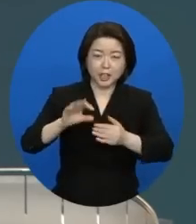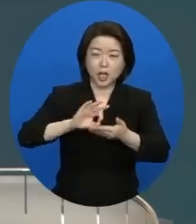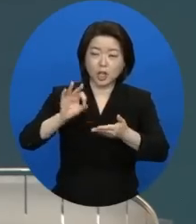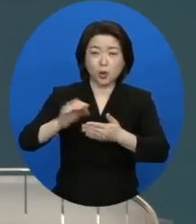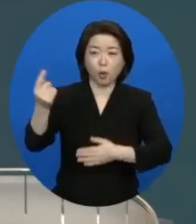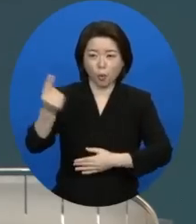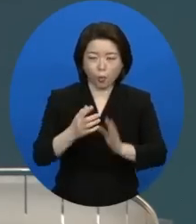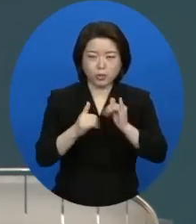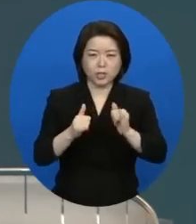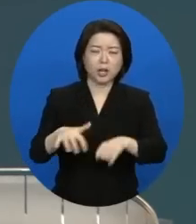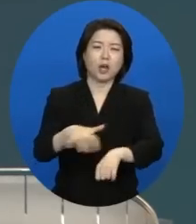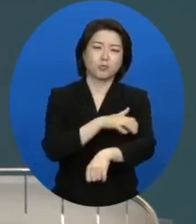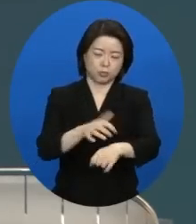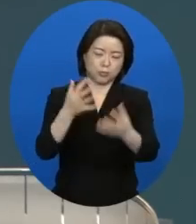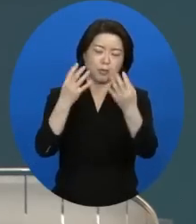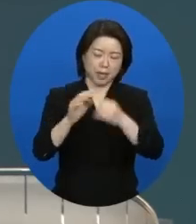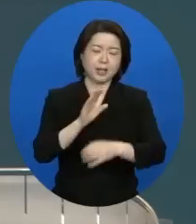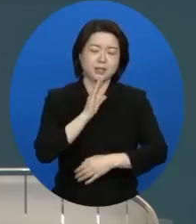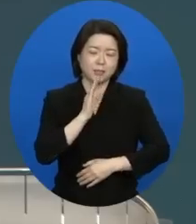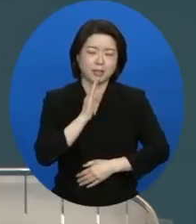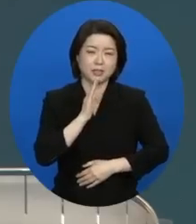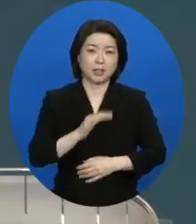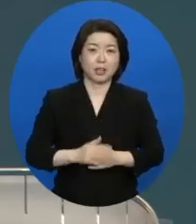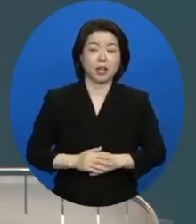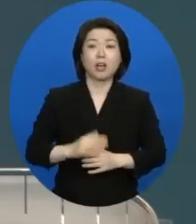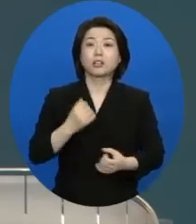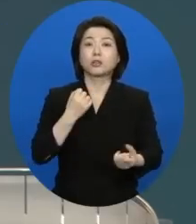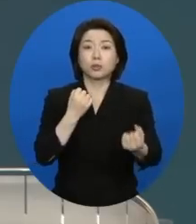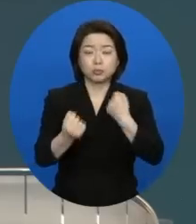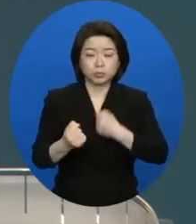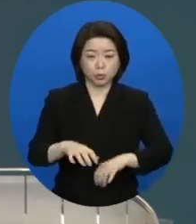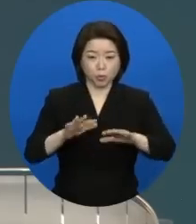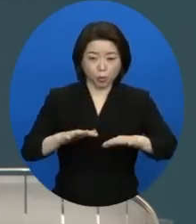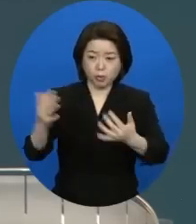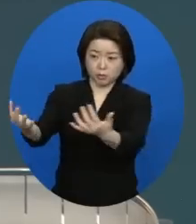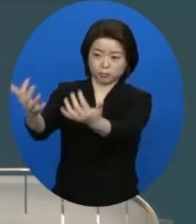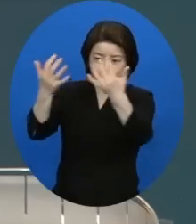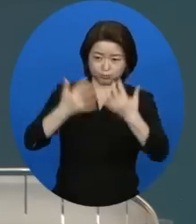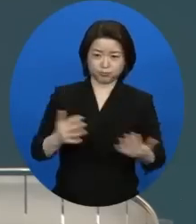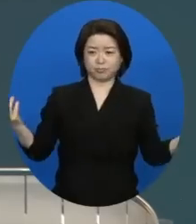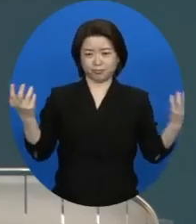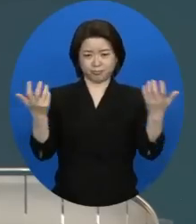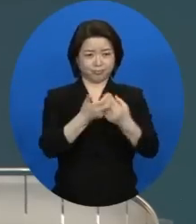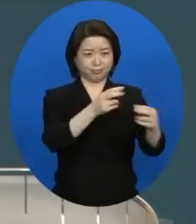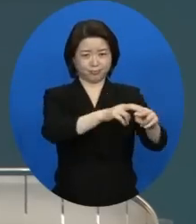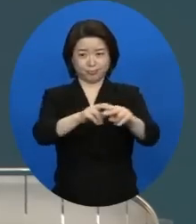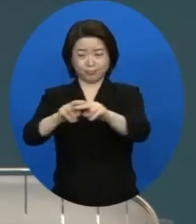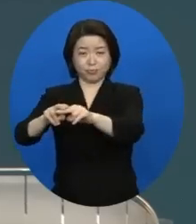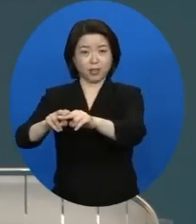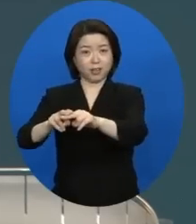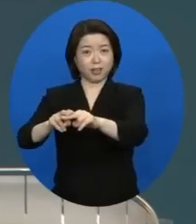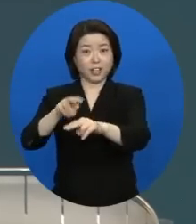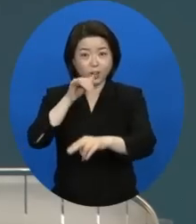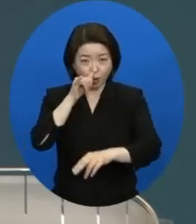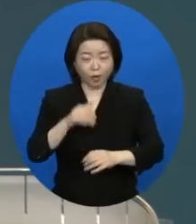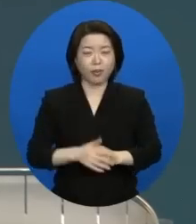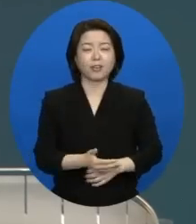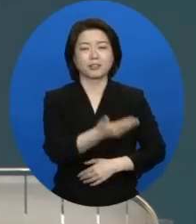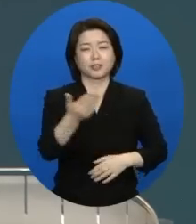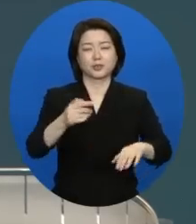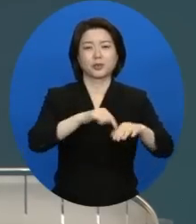많이 불편하기도 하셨을 겁니다. 그러면서도 오늘 이렇게 예배당 가득 오셨잖아요. 여러분